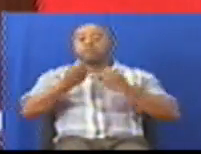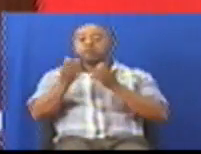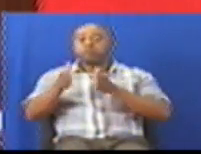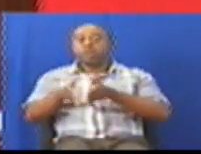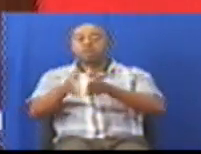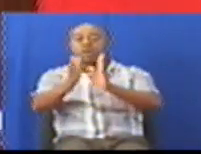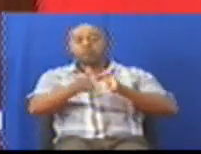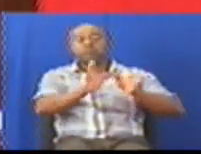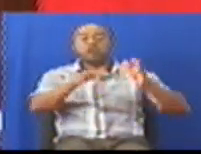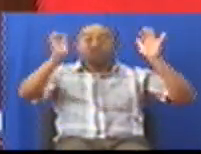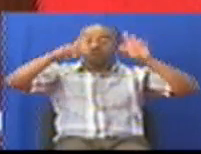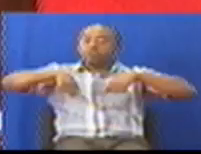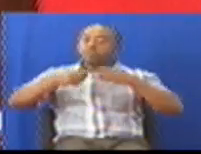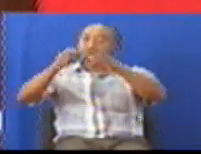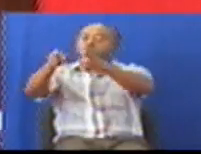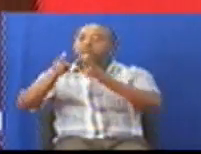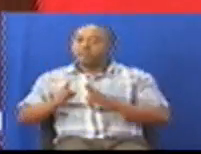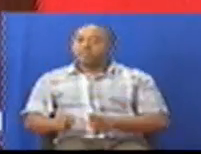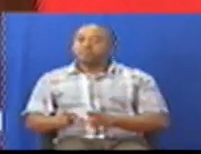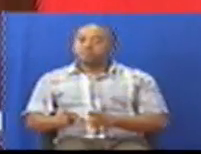zimenyesha nyingi sana,